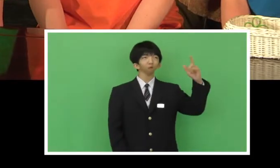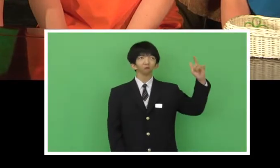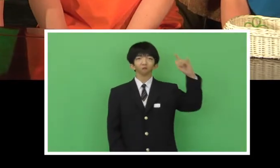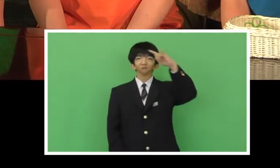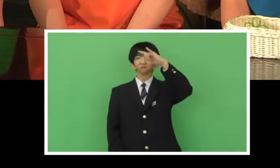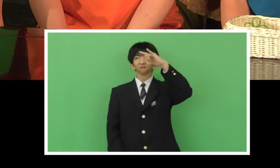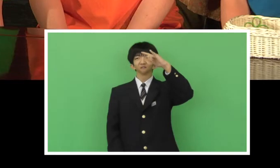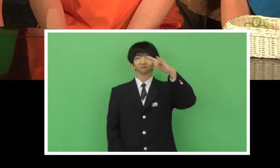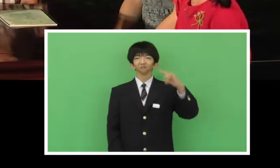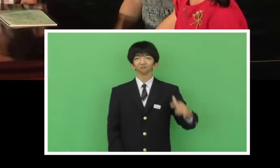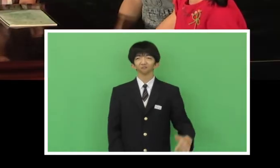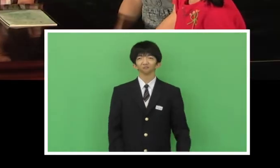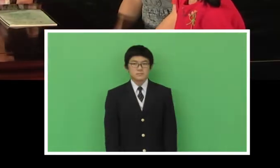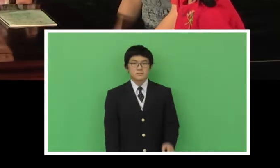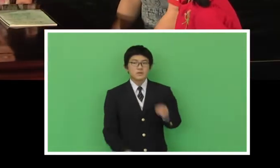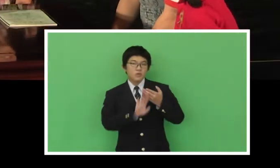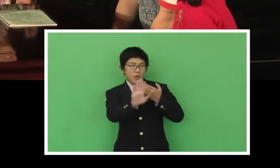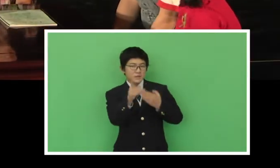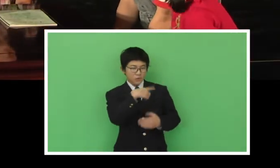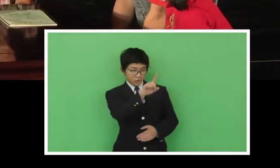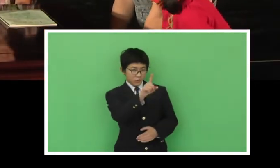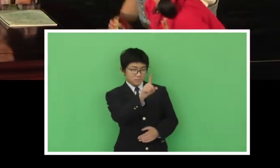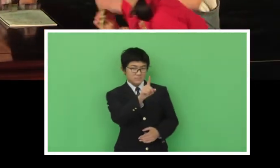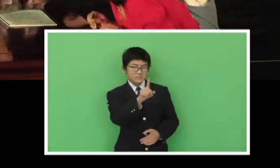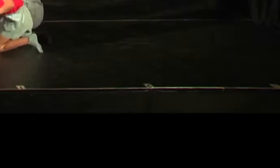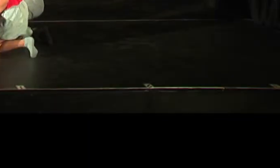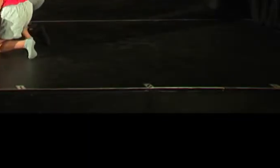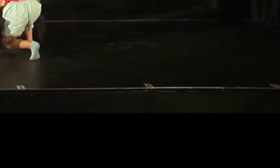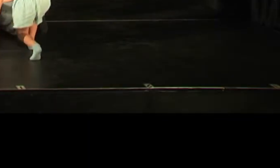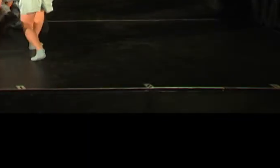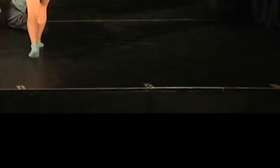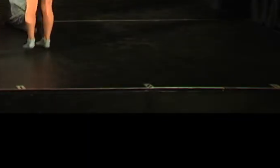あ、飛行機、外行こうよ。 え、